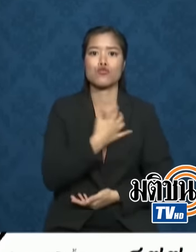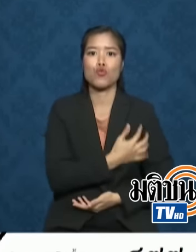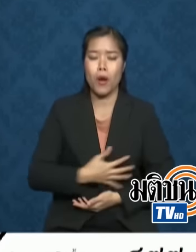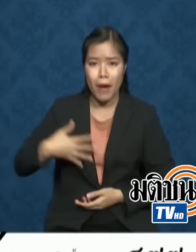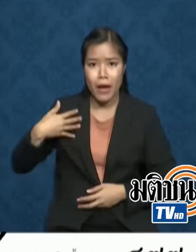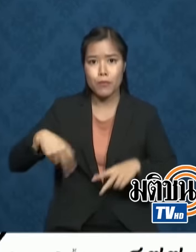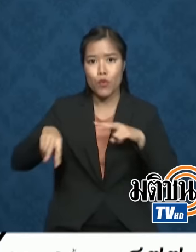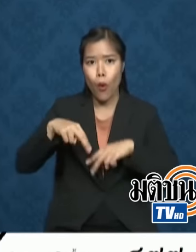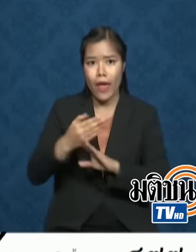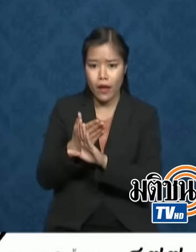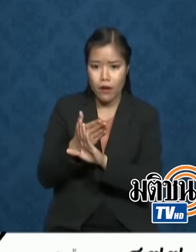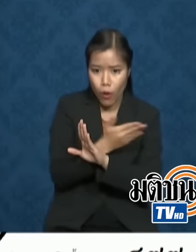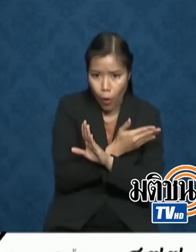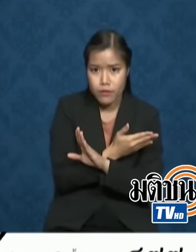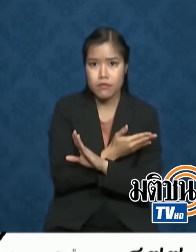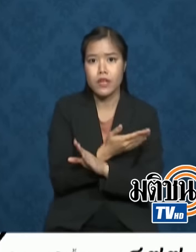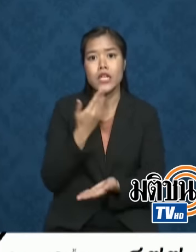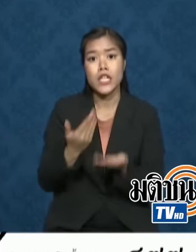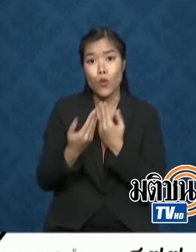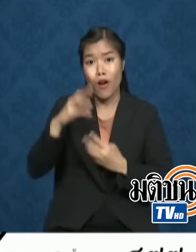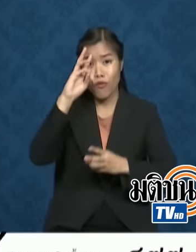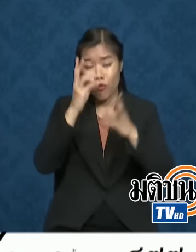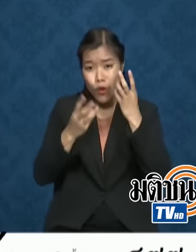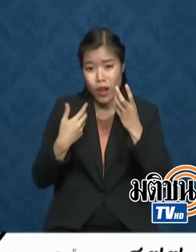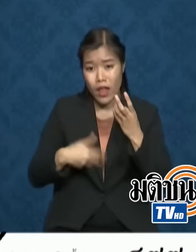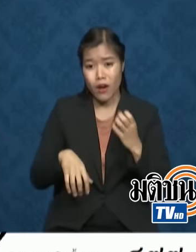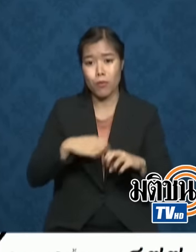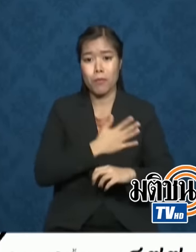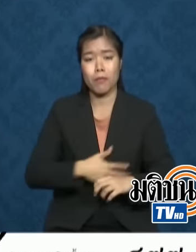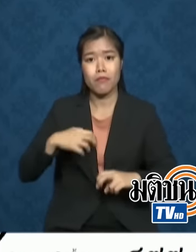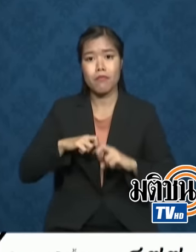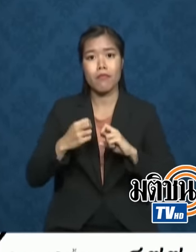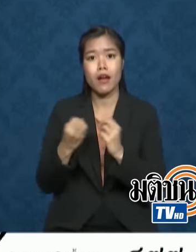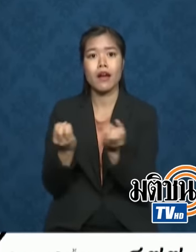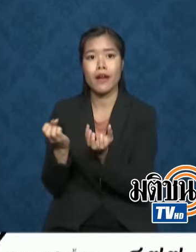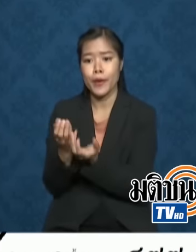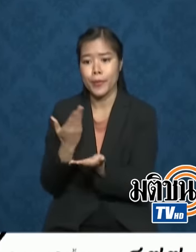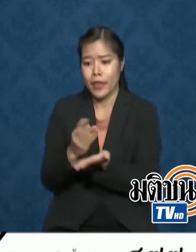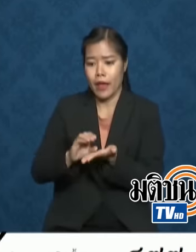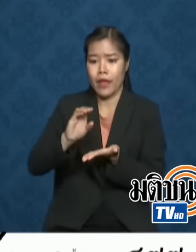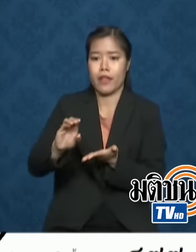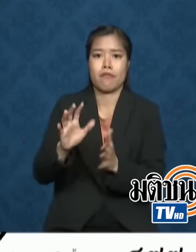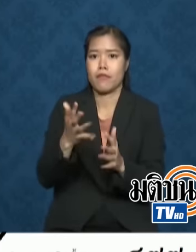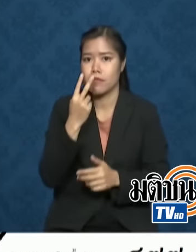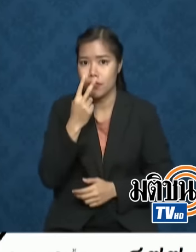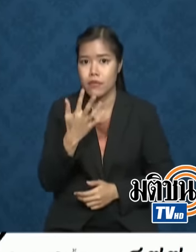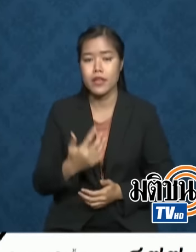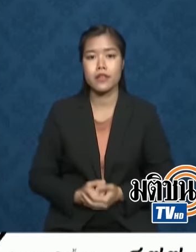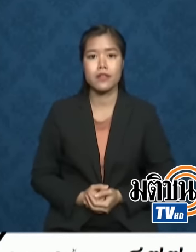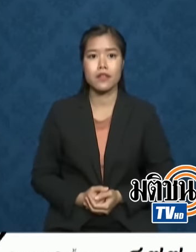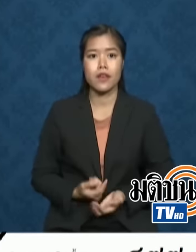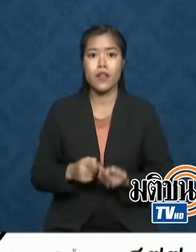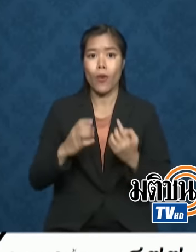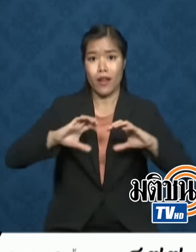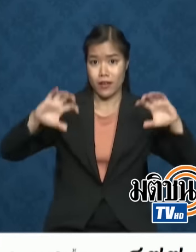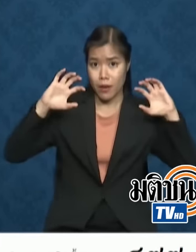โรคที่เกิดขึ้นจาก PM 2.5 ในพื้นที่ที่ประสบภัยนี้อย่างรุนแรงเราไม่เห็นงบตรงนี้เลยทั้งที่รัฐบาลก็มีโครงการลักษ